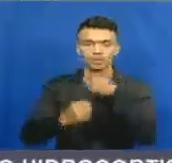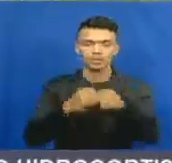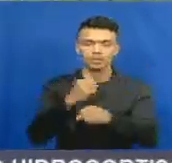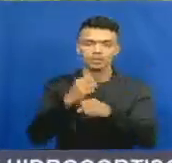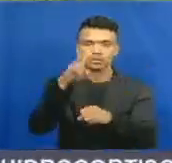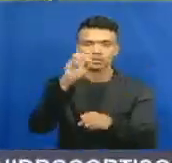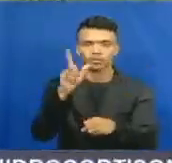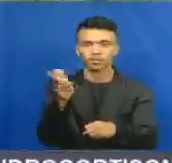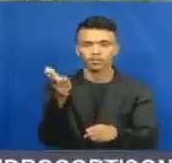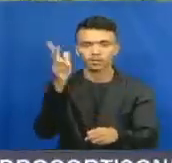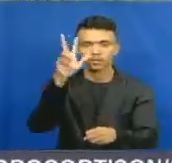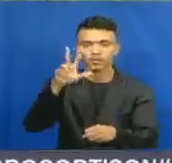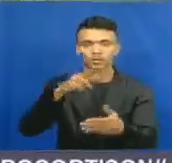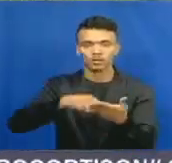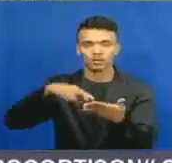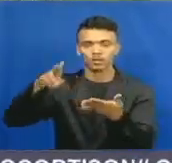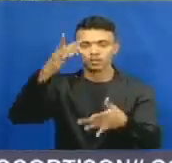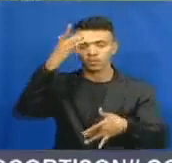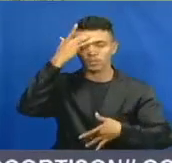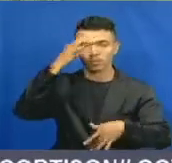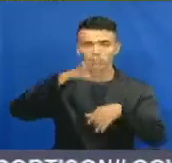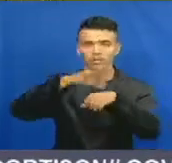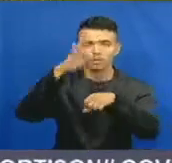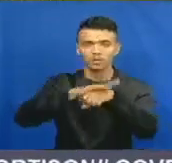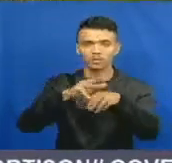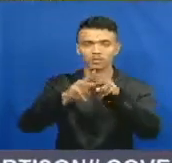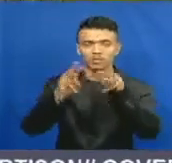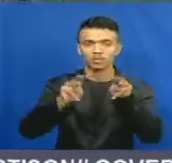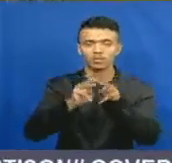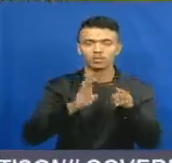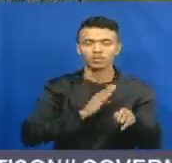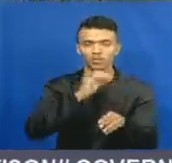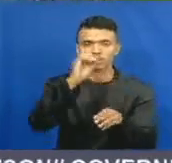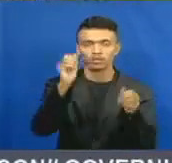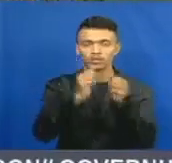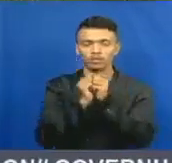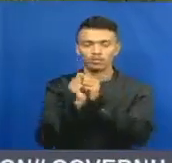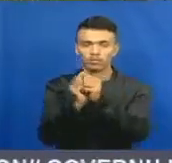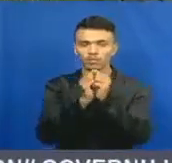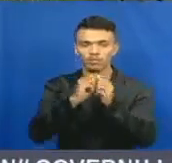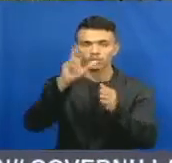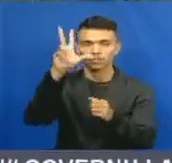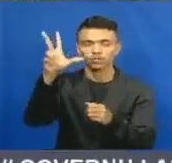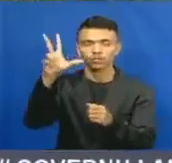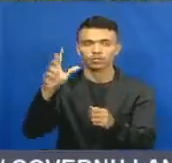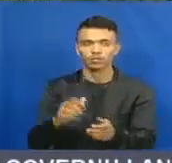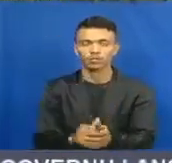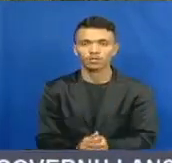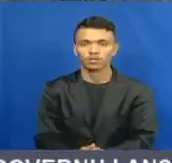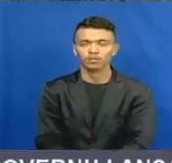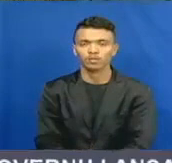roa ronur sin tolu, regista kaso moras dengue ihe munisipu Bobonaro hamutuk tolu, husi sukurai fun, memu, aida